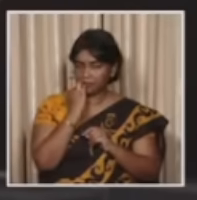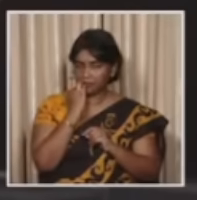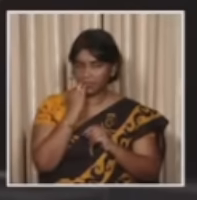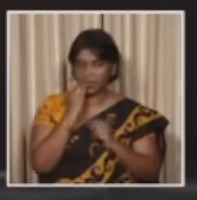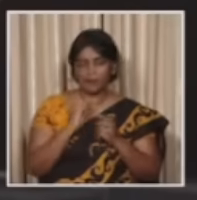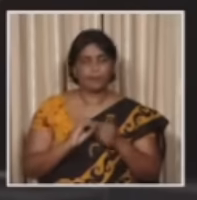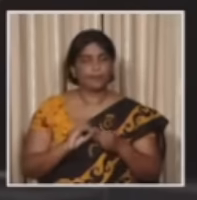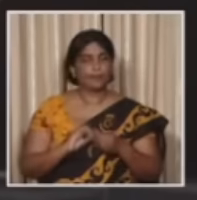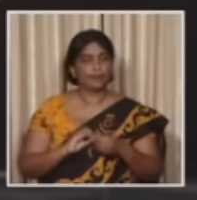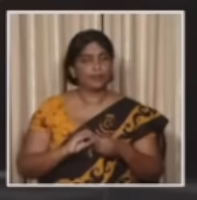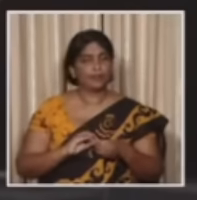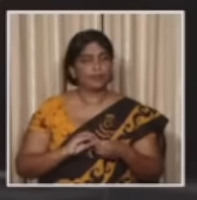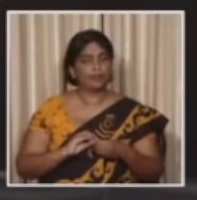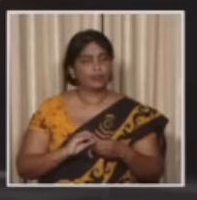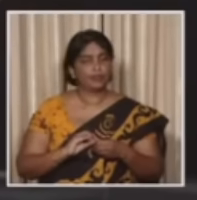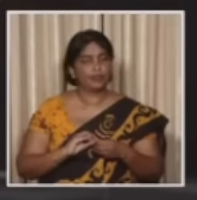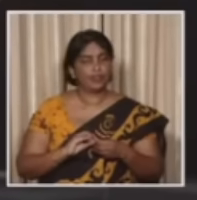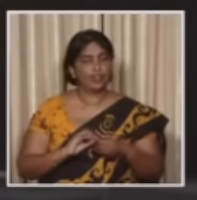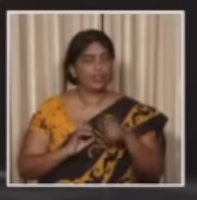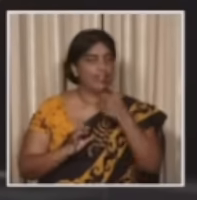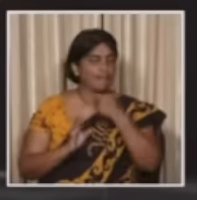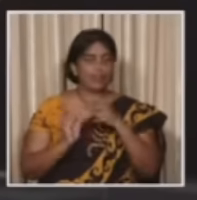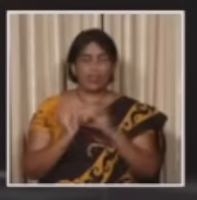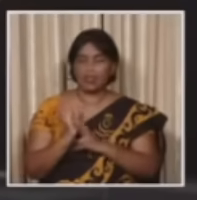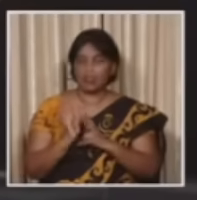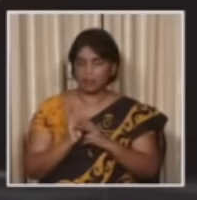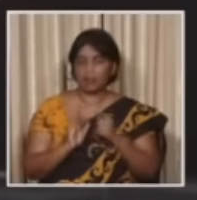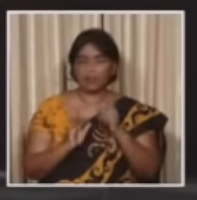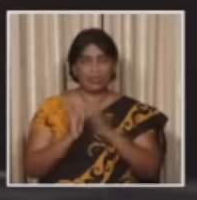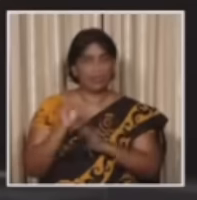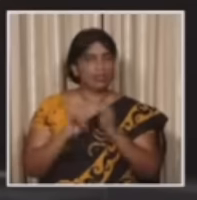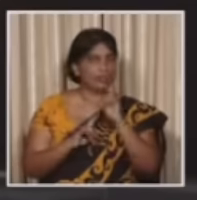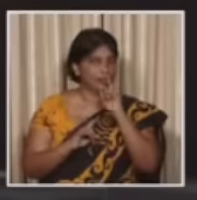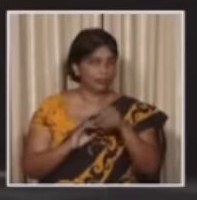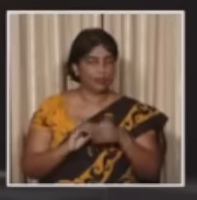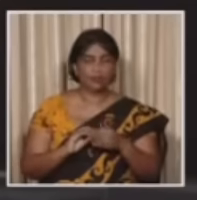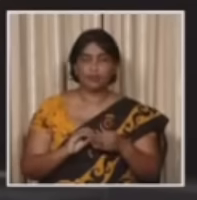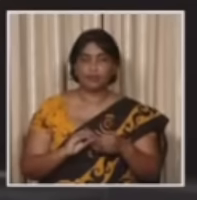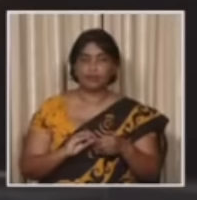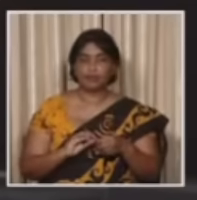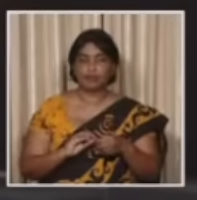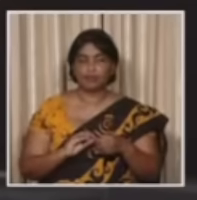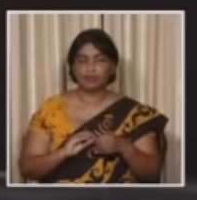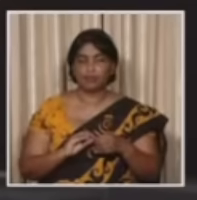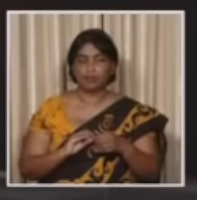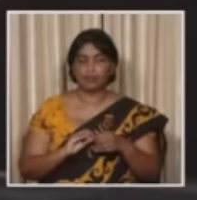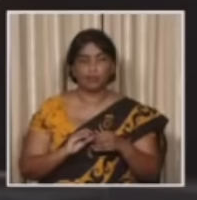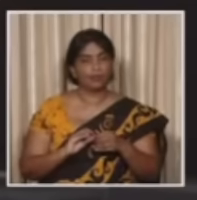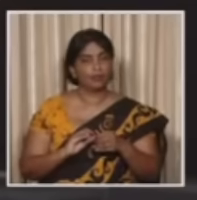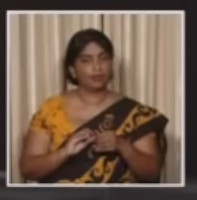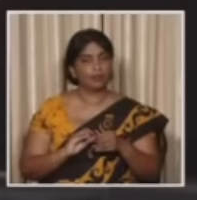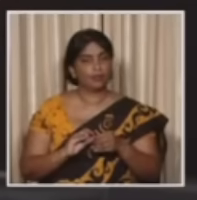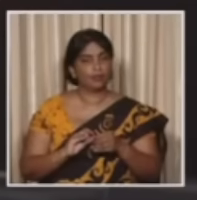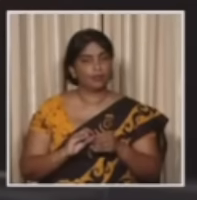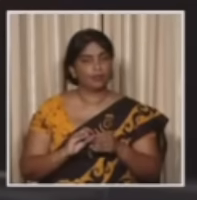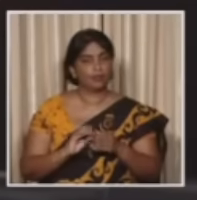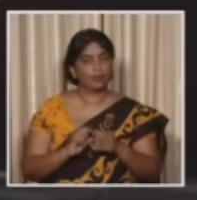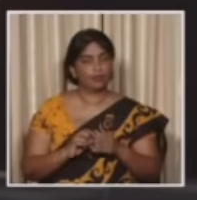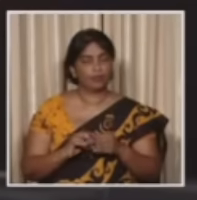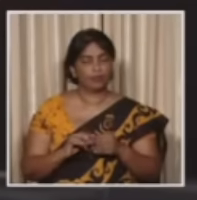කතානායකතුමනි මේ විමල් ඇමතුමා කියපු එකට ඒක හේතුව